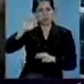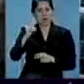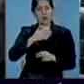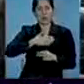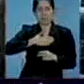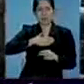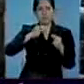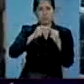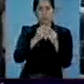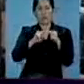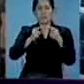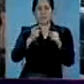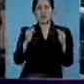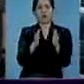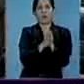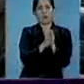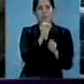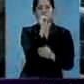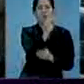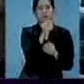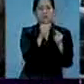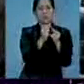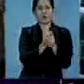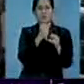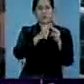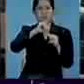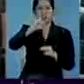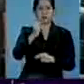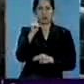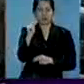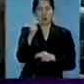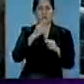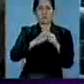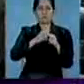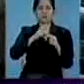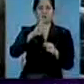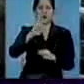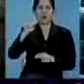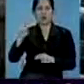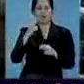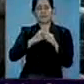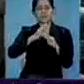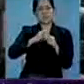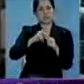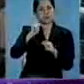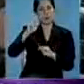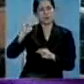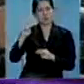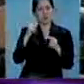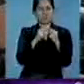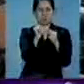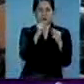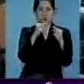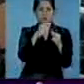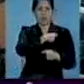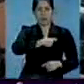อธิบายว่านายจตุพรพรหมพันธ์นายวีระมุสิกพงศ์นายณัฐวุฒิไสเกื้อล้มส